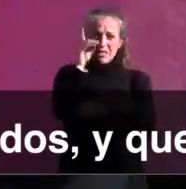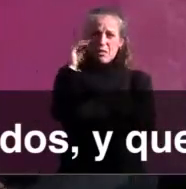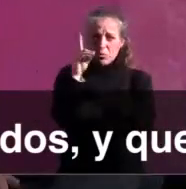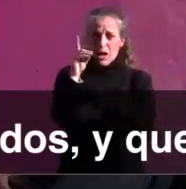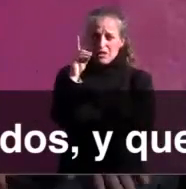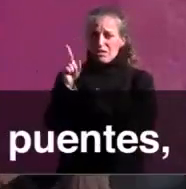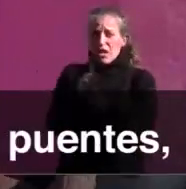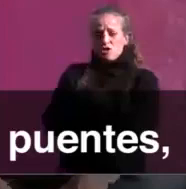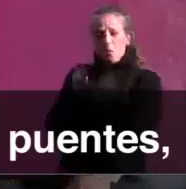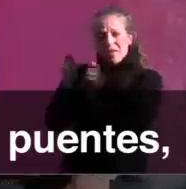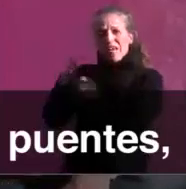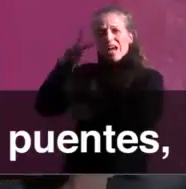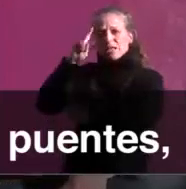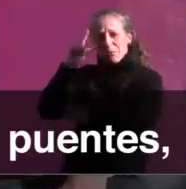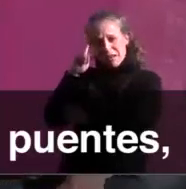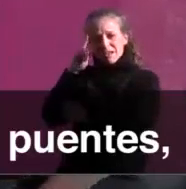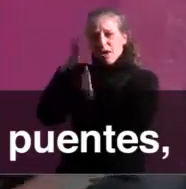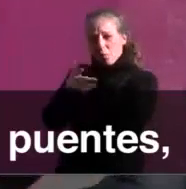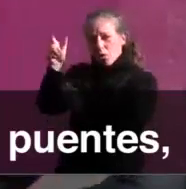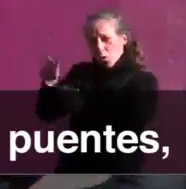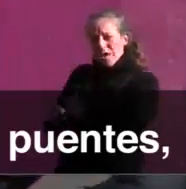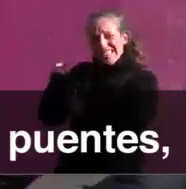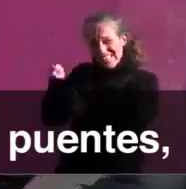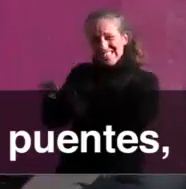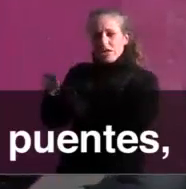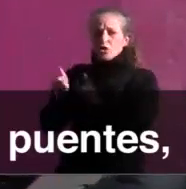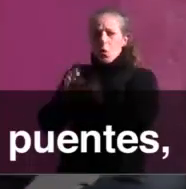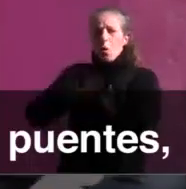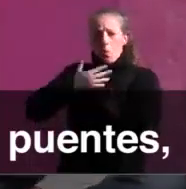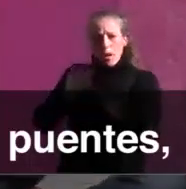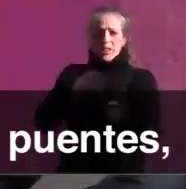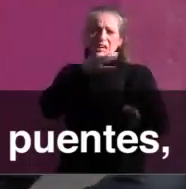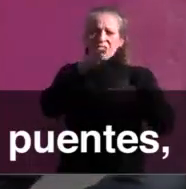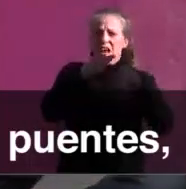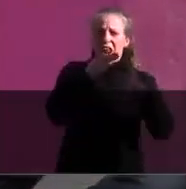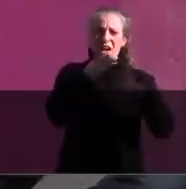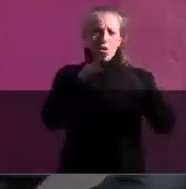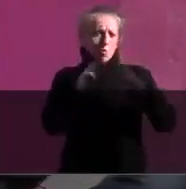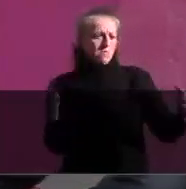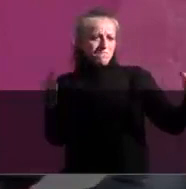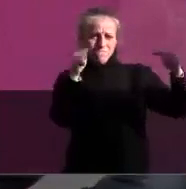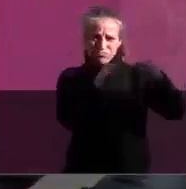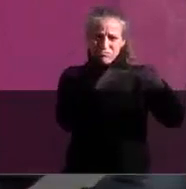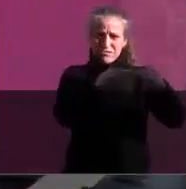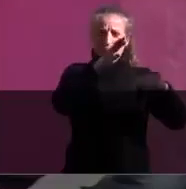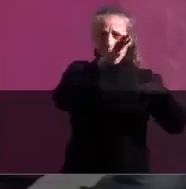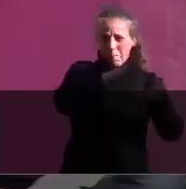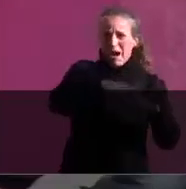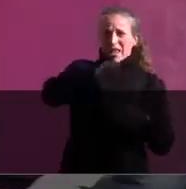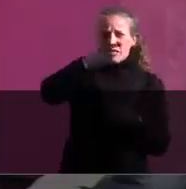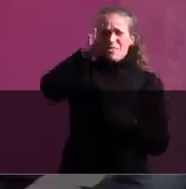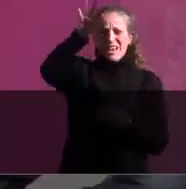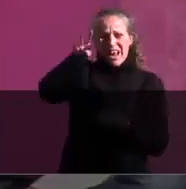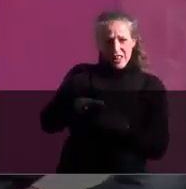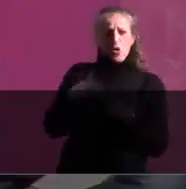l'avala precisament per ser la persona que més pot facilitar els ponts, els diàlegs i la cohesió que Catalunya